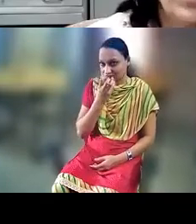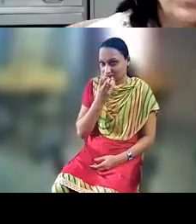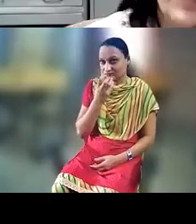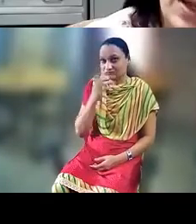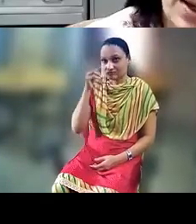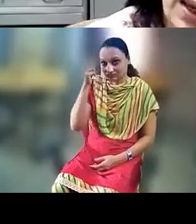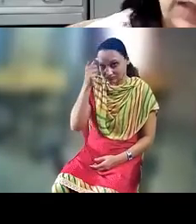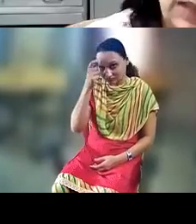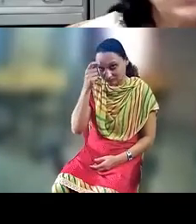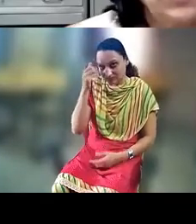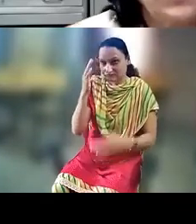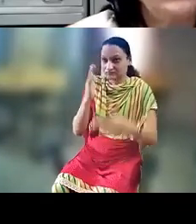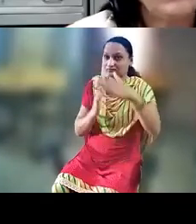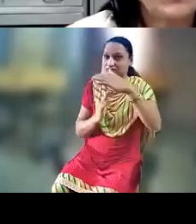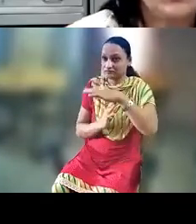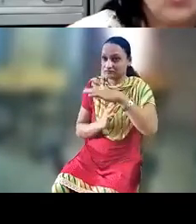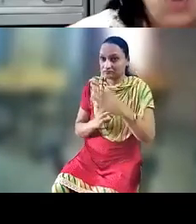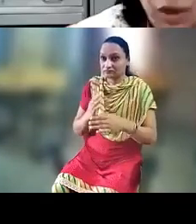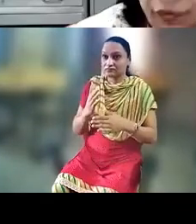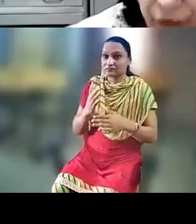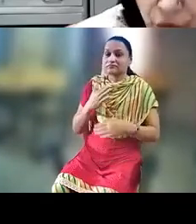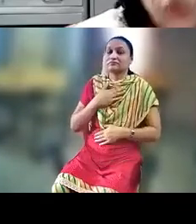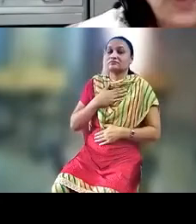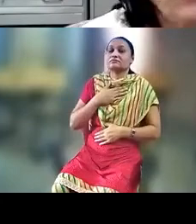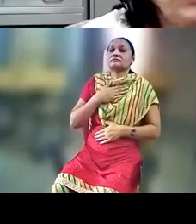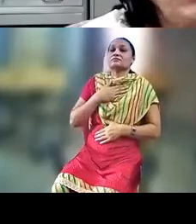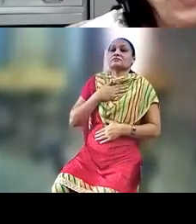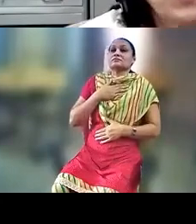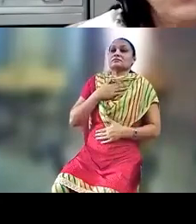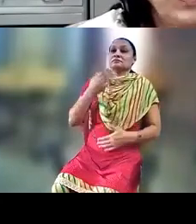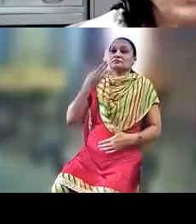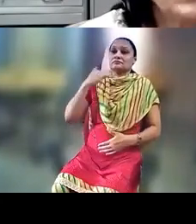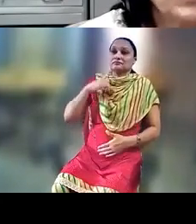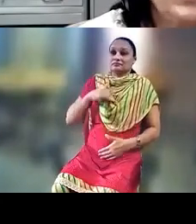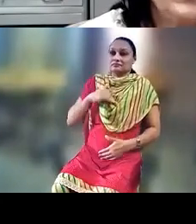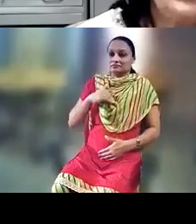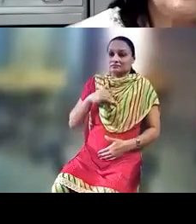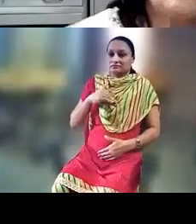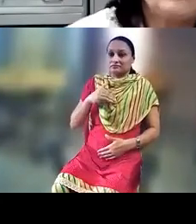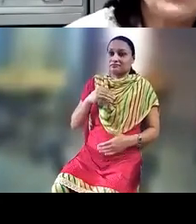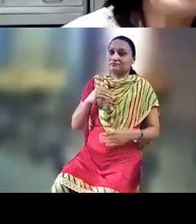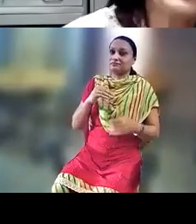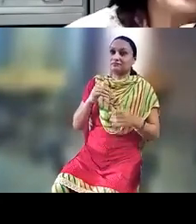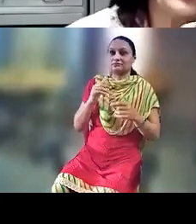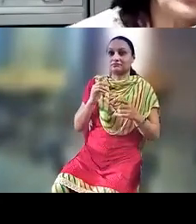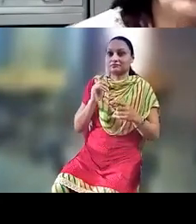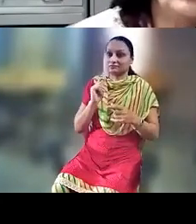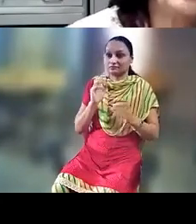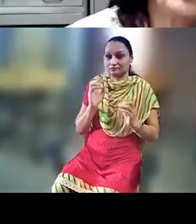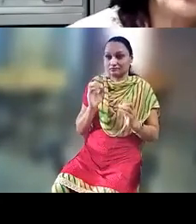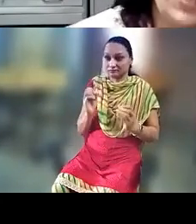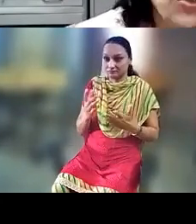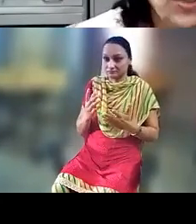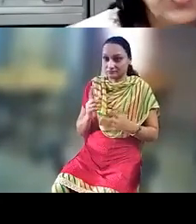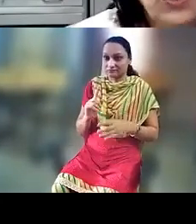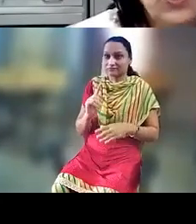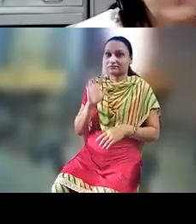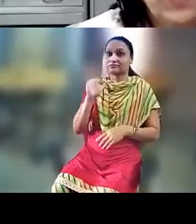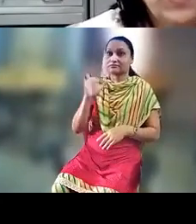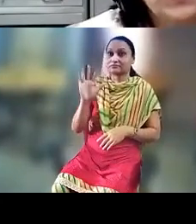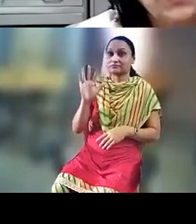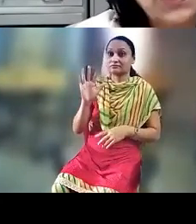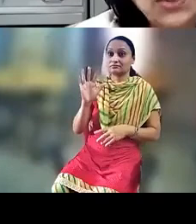और एक गहरी सांस लें। और फिर उस वक्त पे हम ये एक्टिविटी कर सकते हैं कि 5 चीजों के नाम लो जो तुम देख सकते